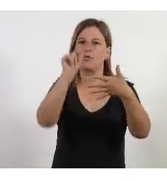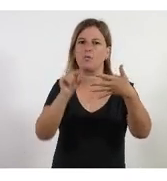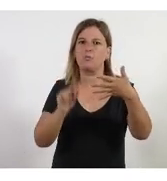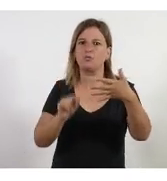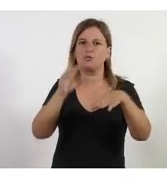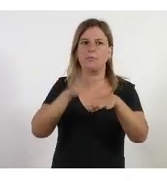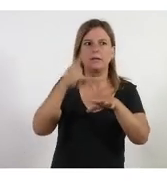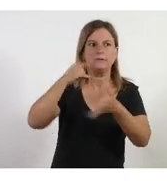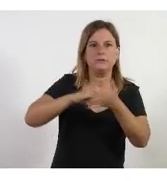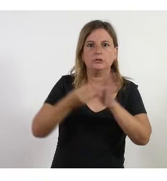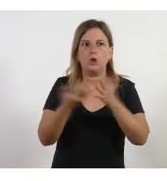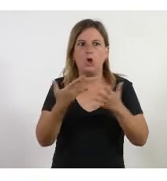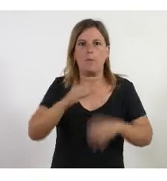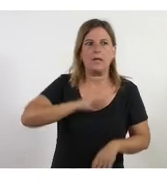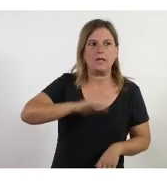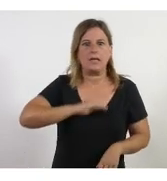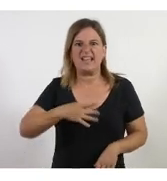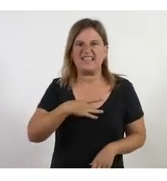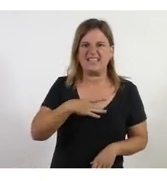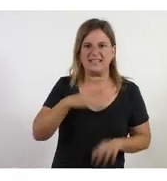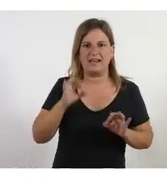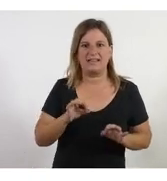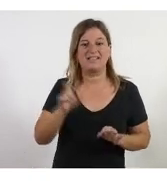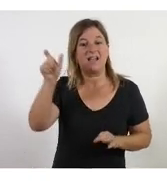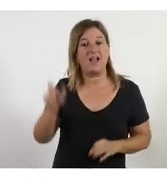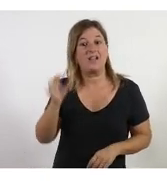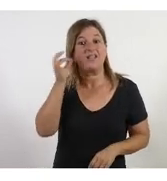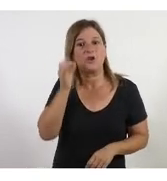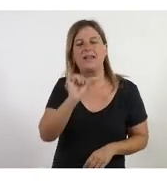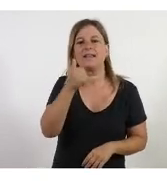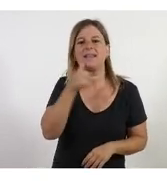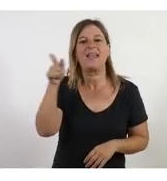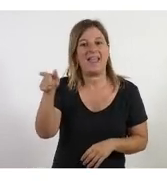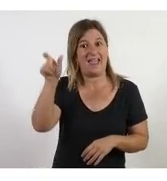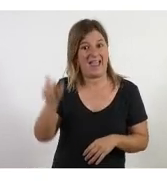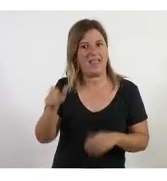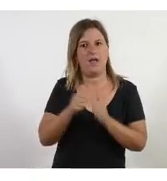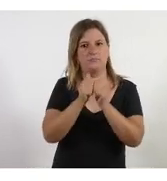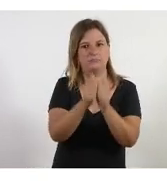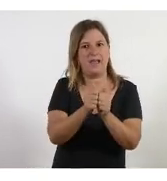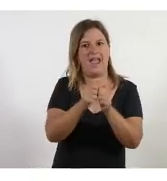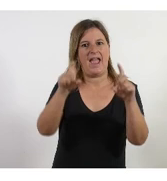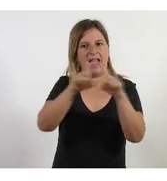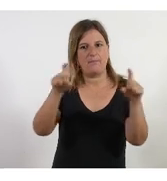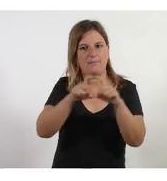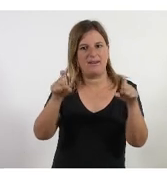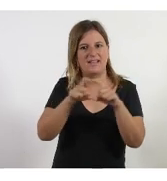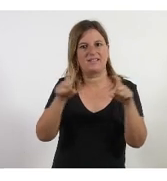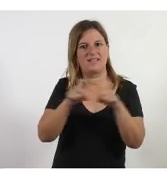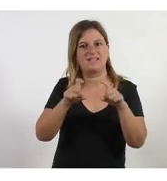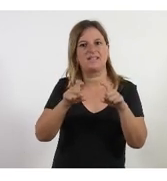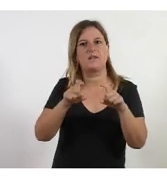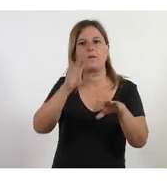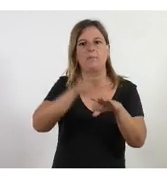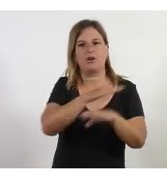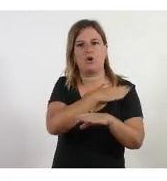estem vivint. I qui és la Mercè Brell? Doncs ella acompanya empreses i entitats que volen assolir l'equitat, per aquesta raó